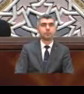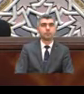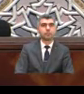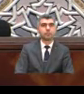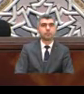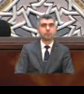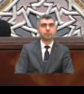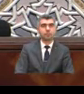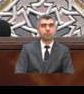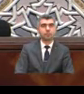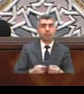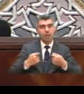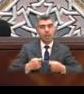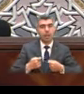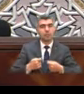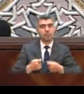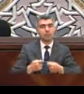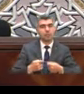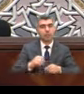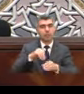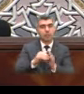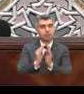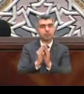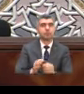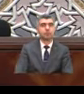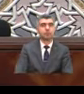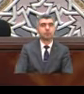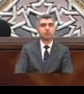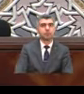السيد الرئيس. السيد الرئيس فريق العالم 800.